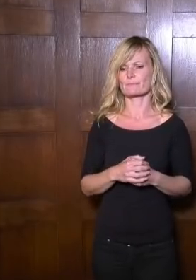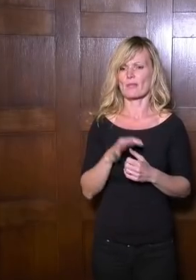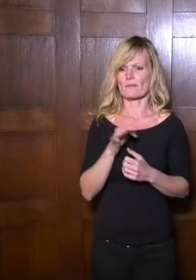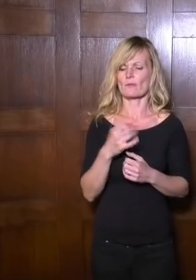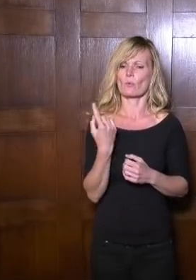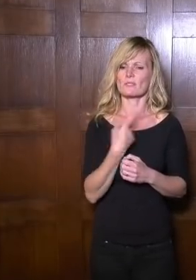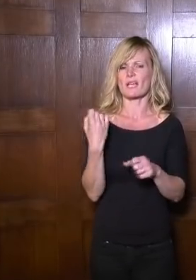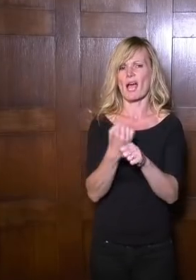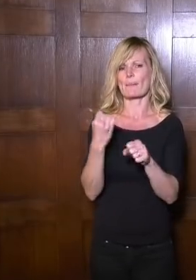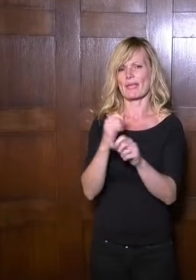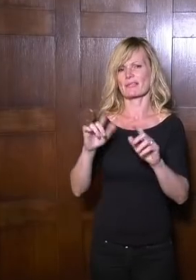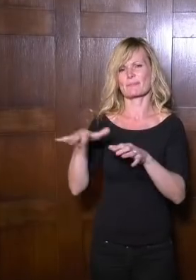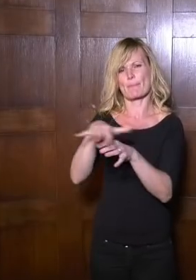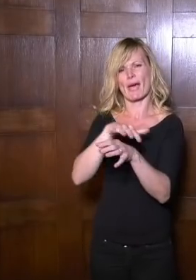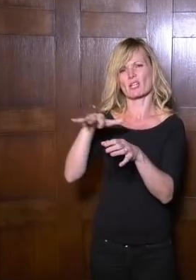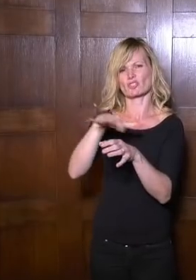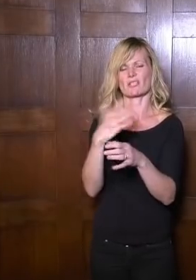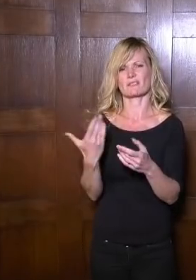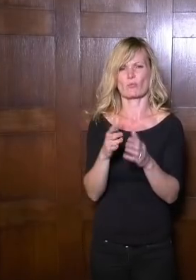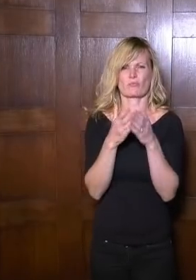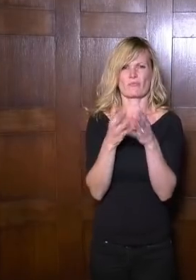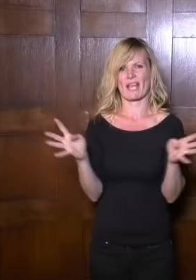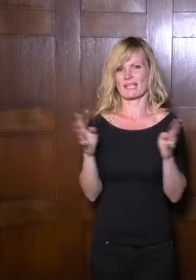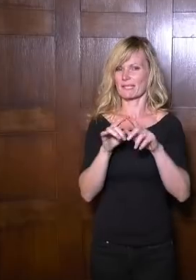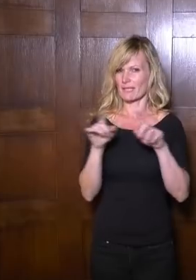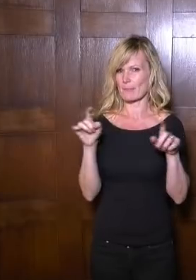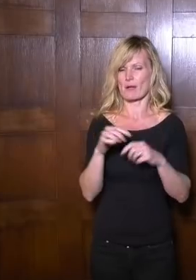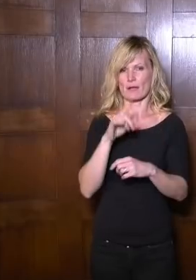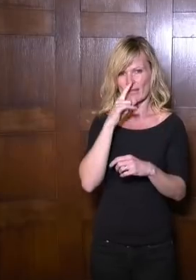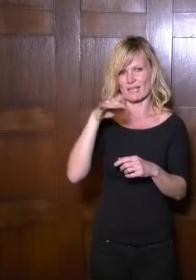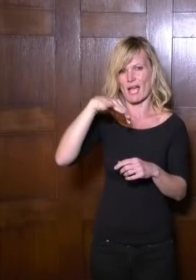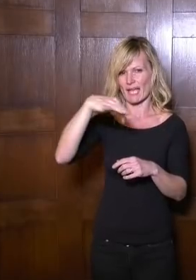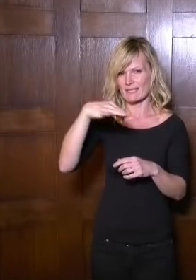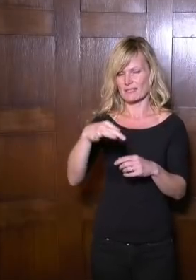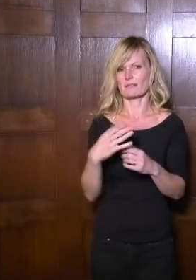sehr weitreichendes Thema, wenn man die einzelnen Dinge dort mit dazu nimmt.